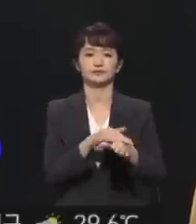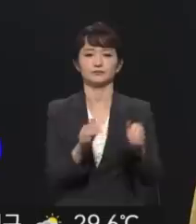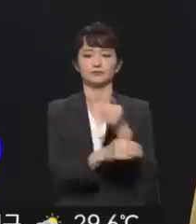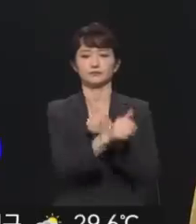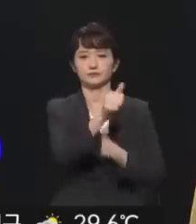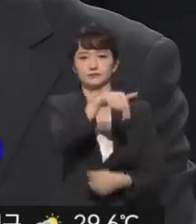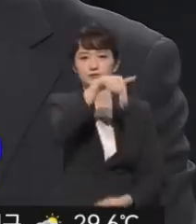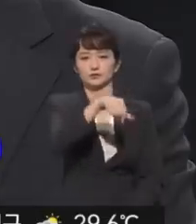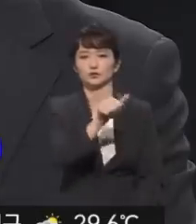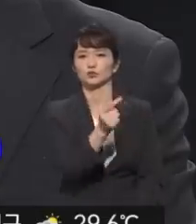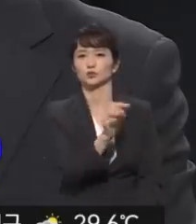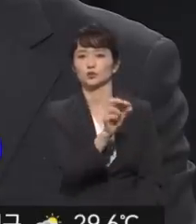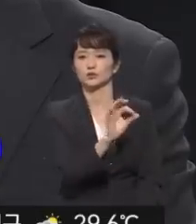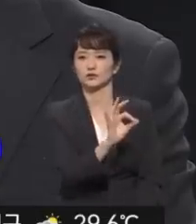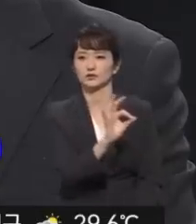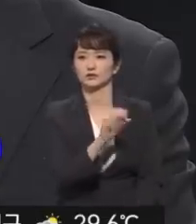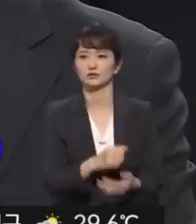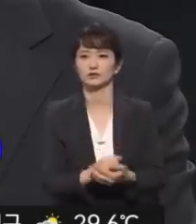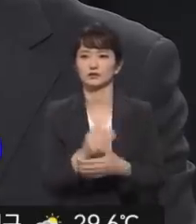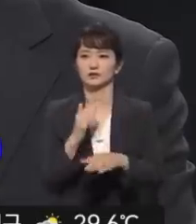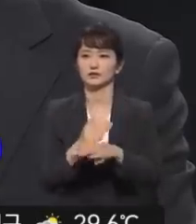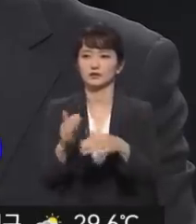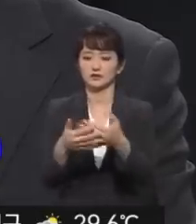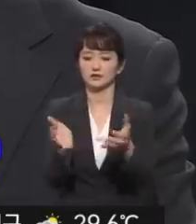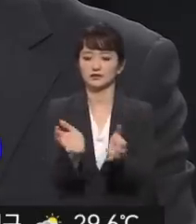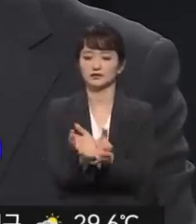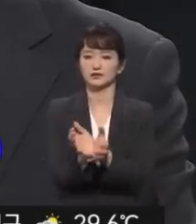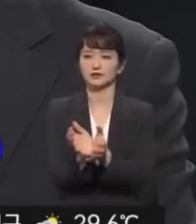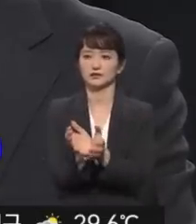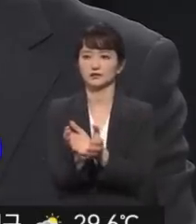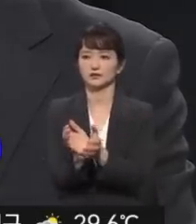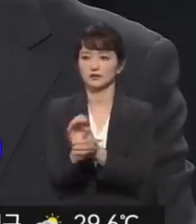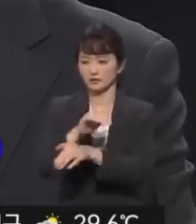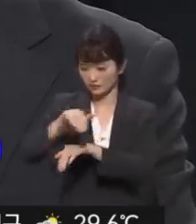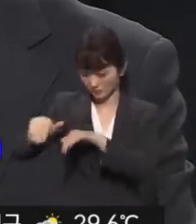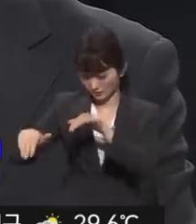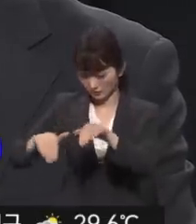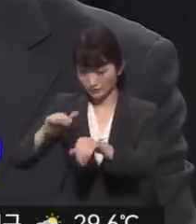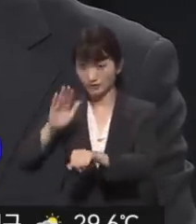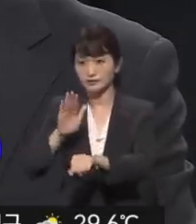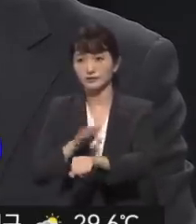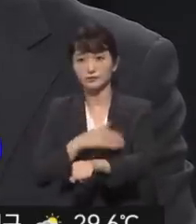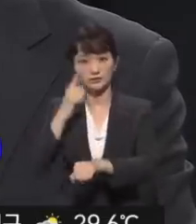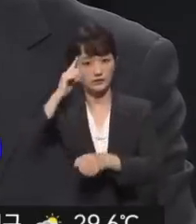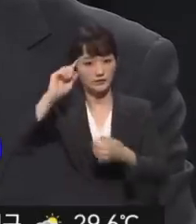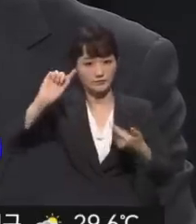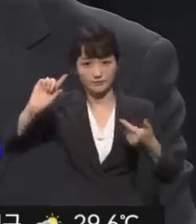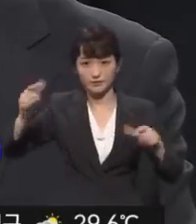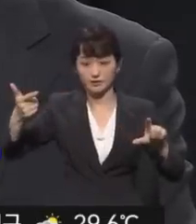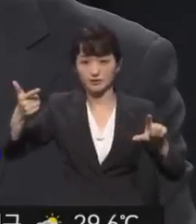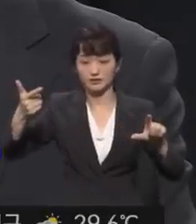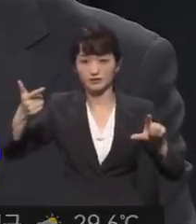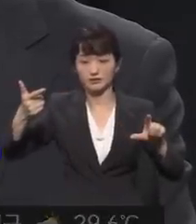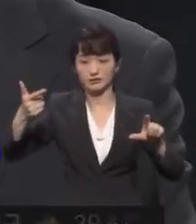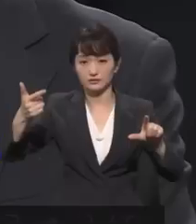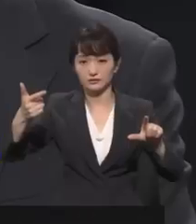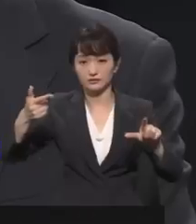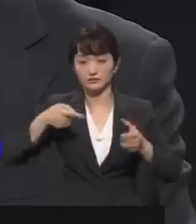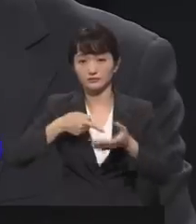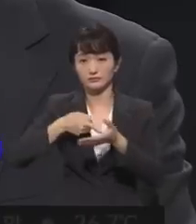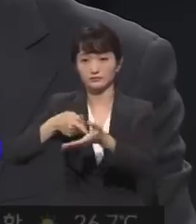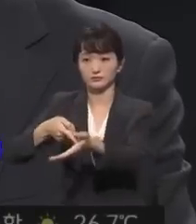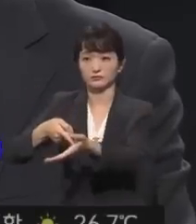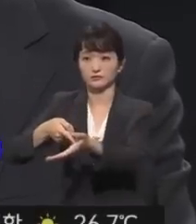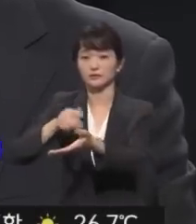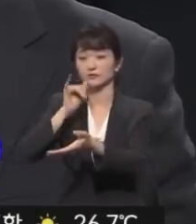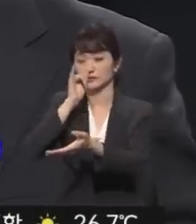위원장이 정당 내부의 너무 지나친 간섭을 하는 것은 바람직하지 않다 라고 이제 길을 지금 하고 있는 것으로 보입니다 충분히